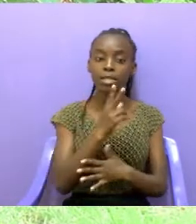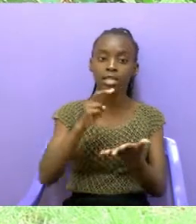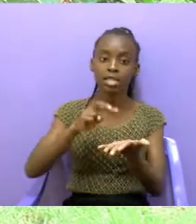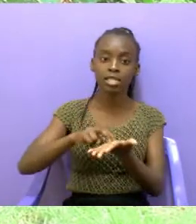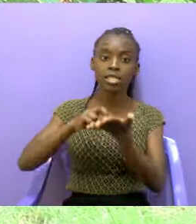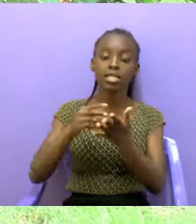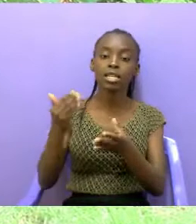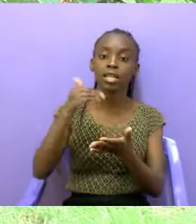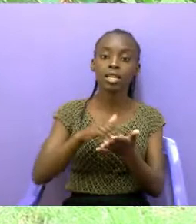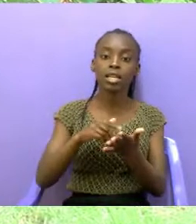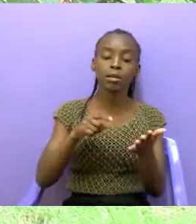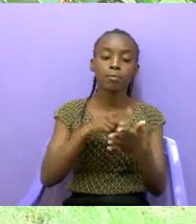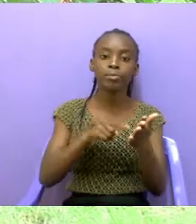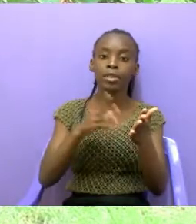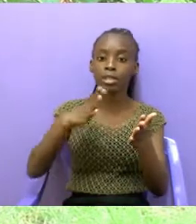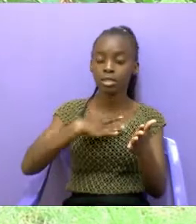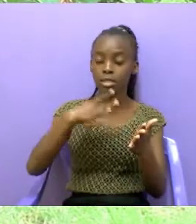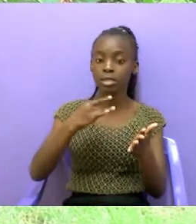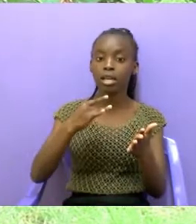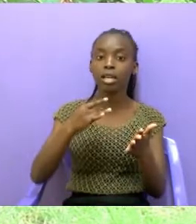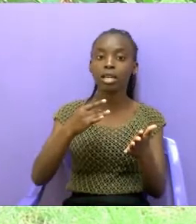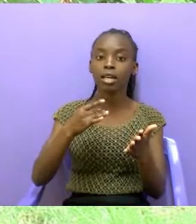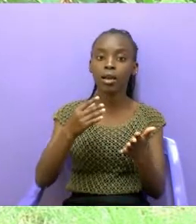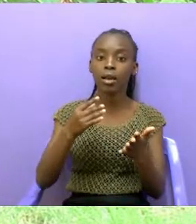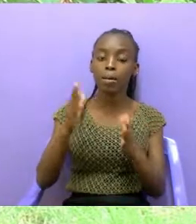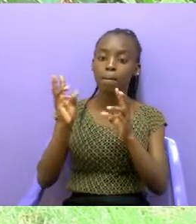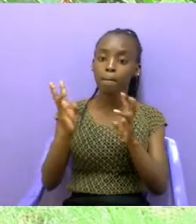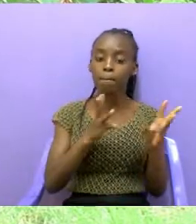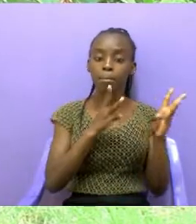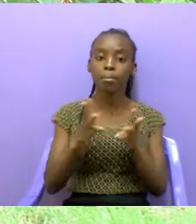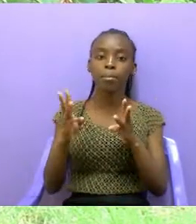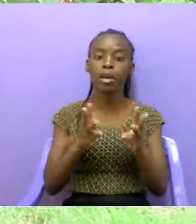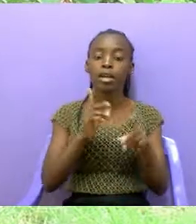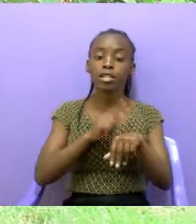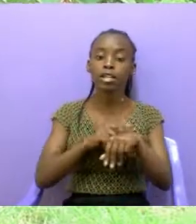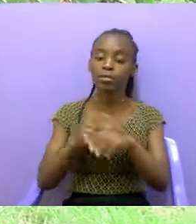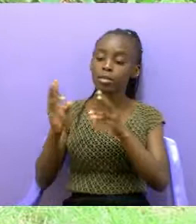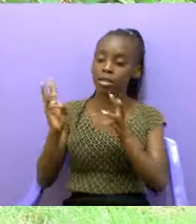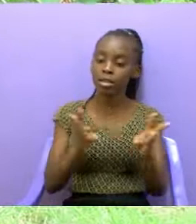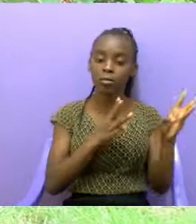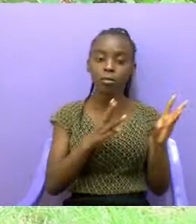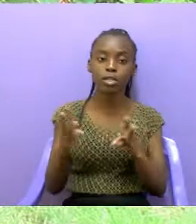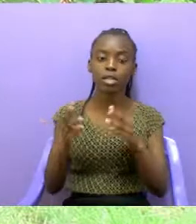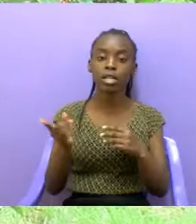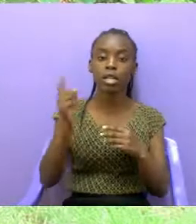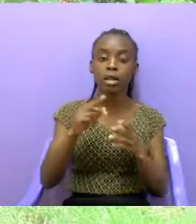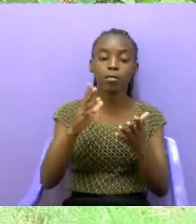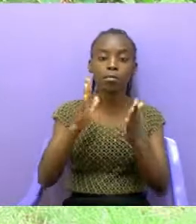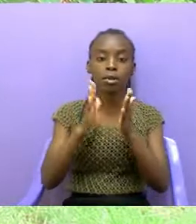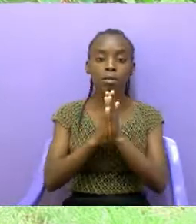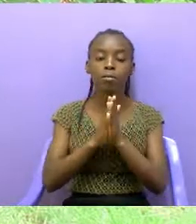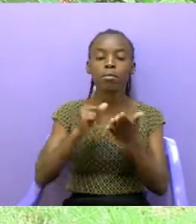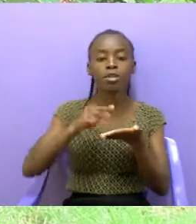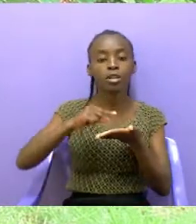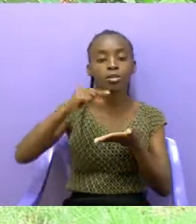upepo tu. Hiyo hali ni kama upepo. Wakati zinavuma, naomba neema,